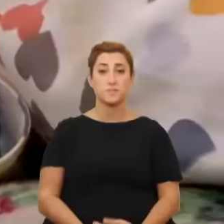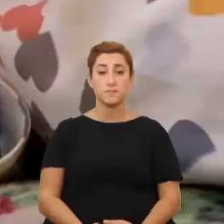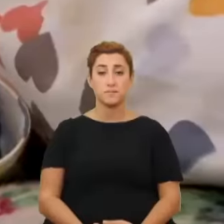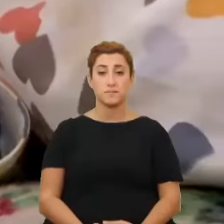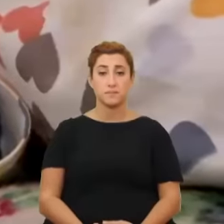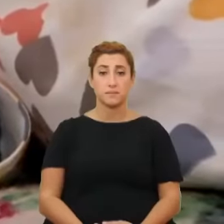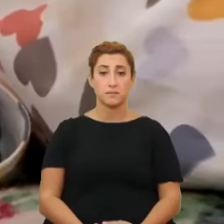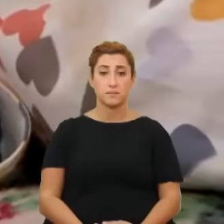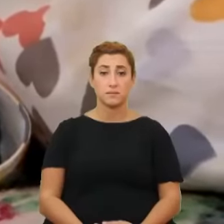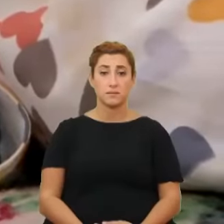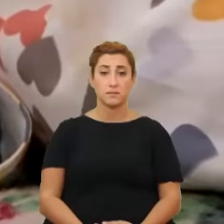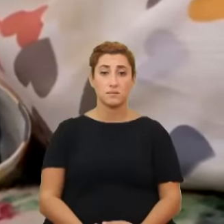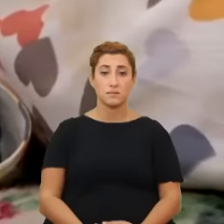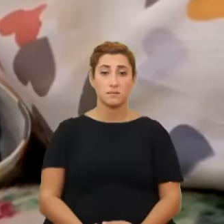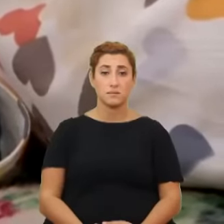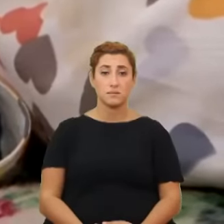Şahin'cim.